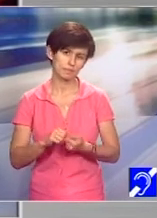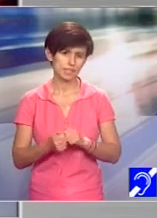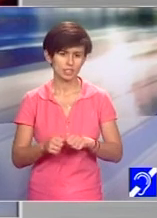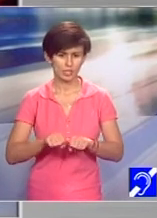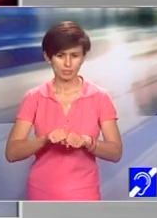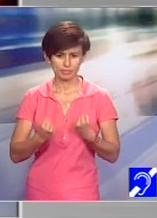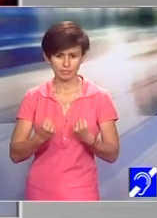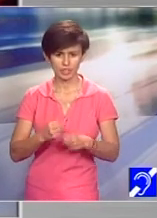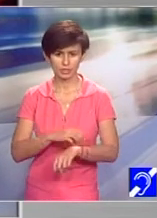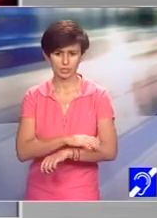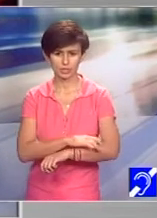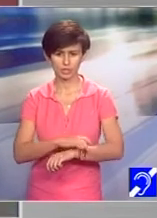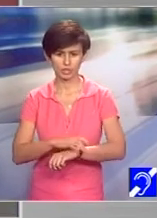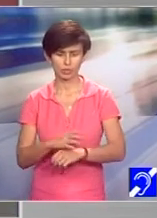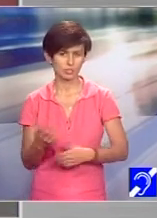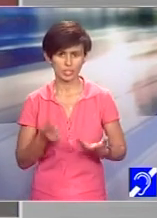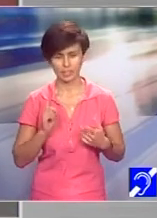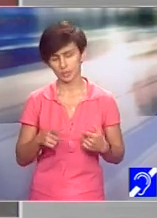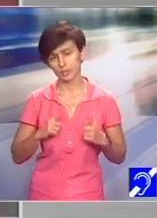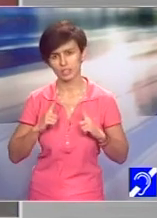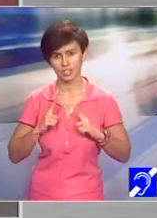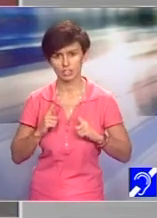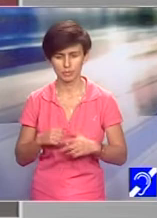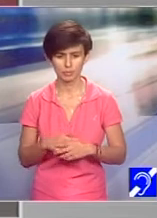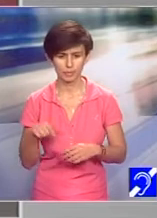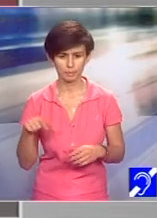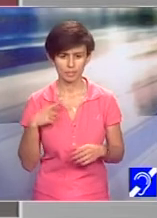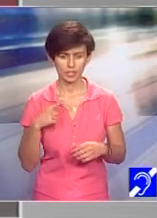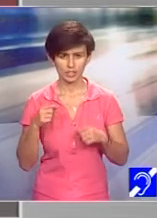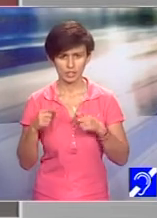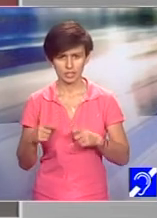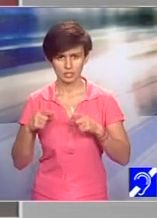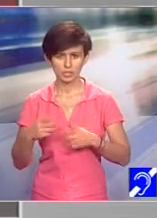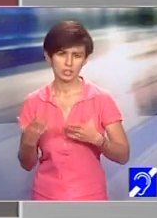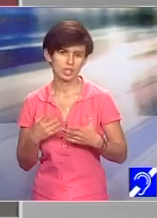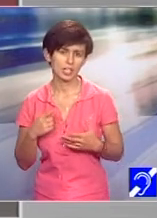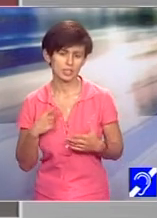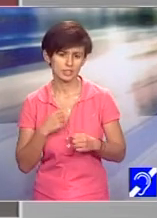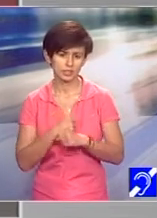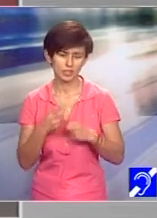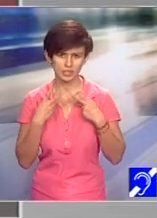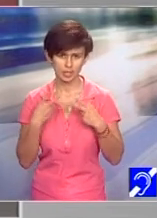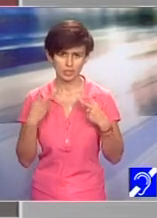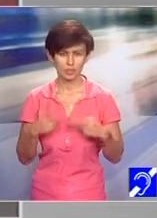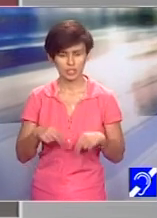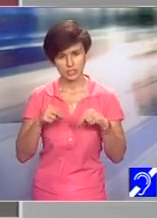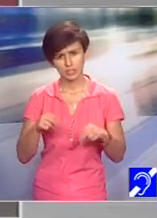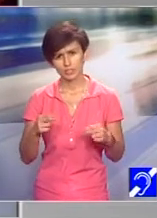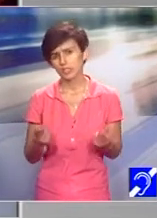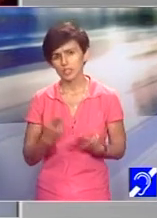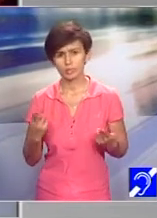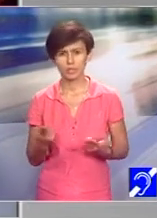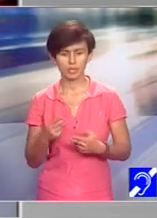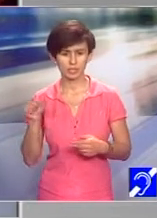să aștepte. Deci acestea sunt situațiile în care e foarte important să se ajungă în timp cât mai scurt la pacientul care a solicitat așa mi se